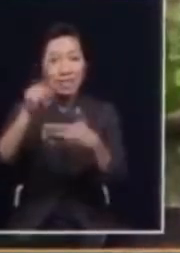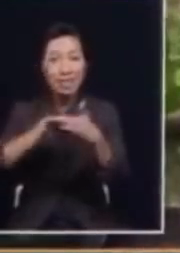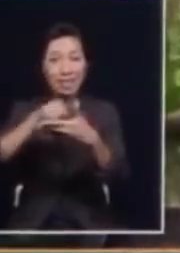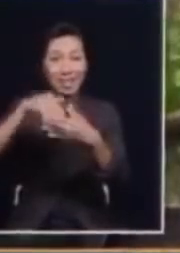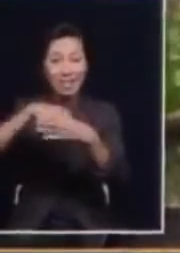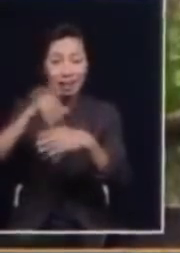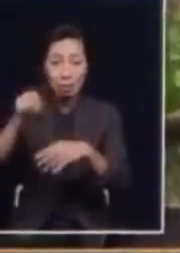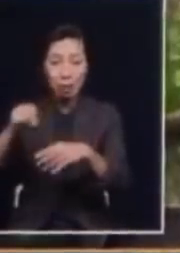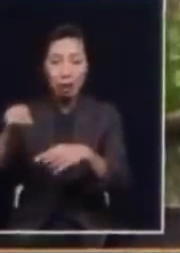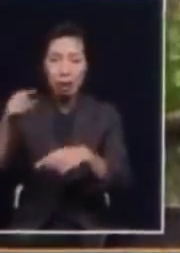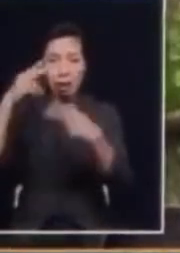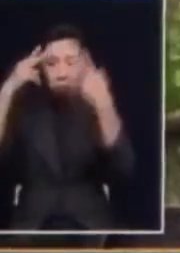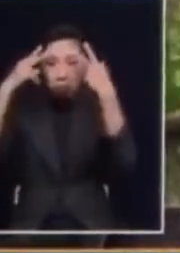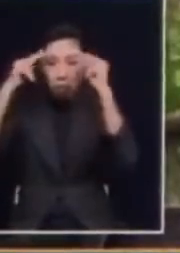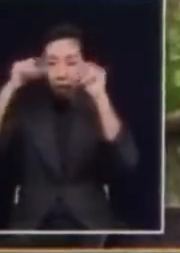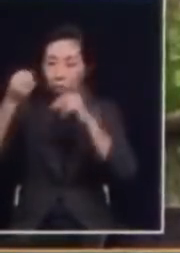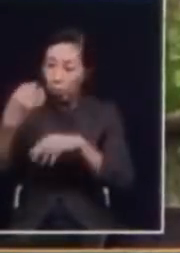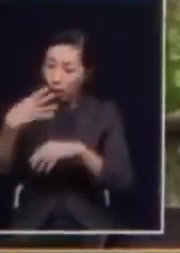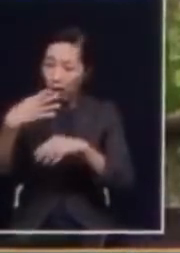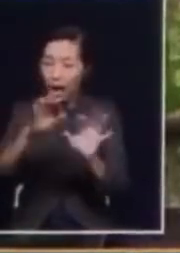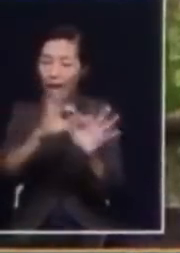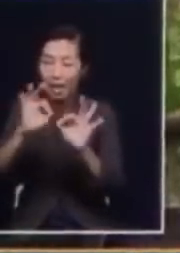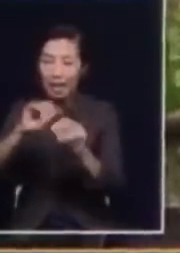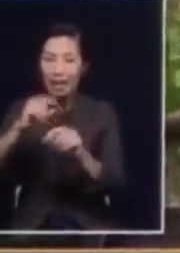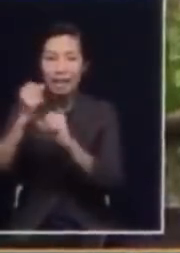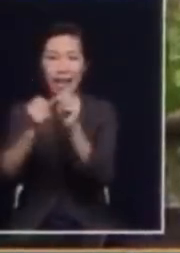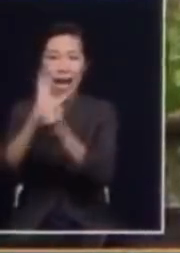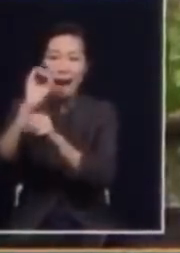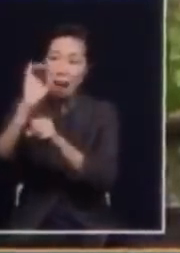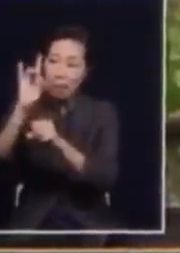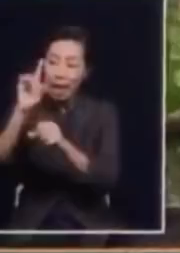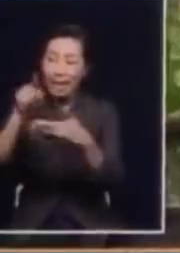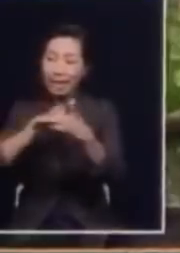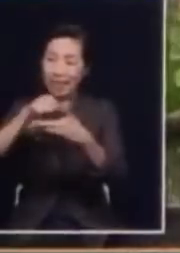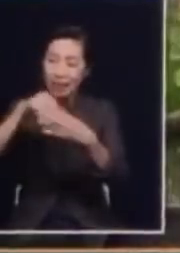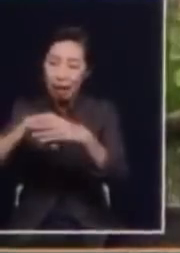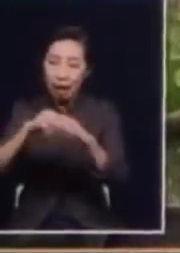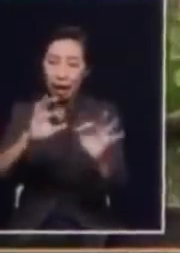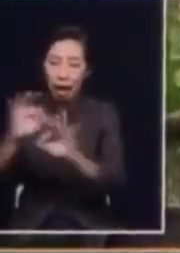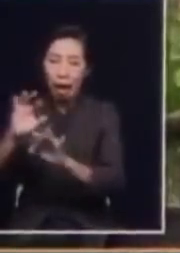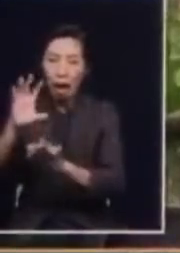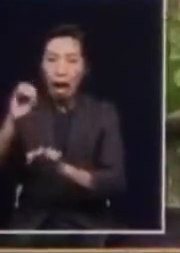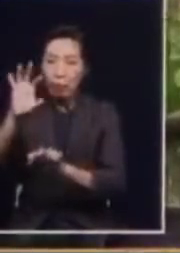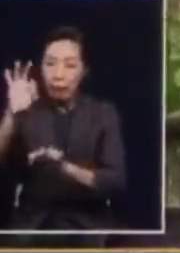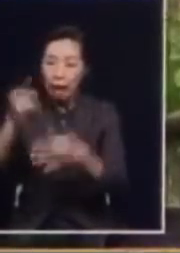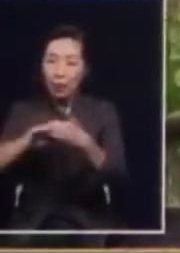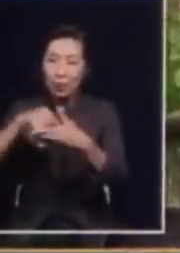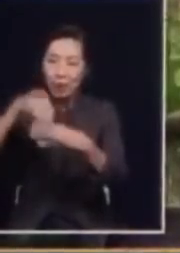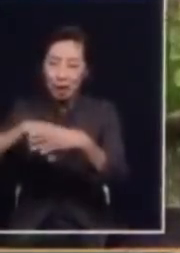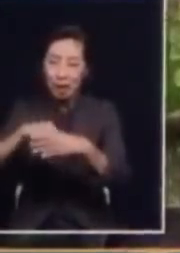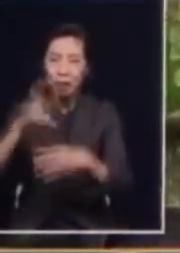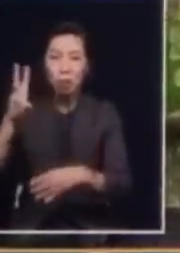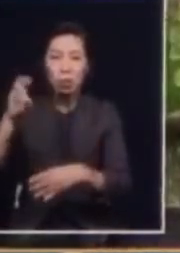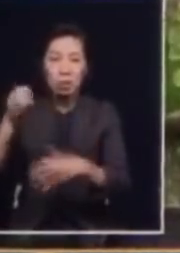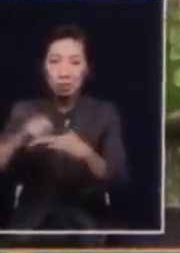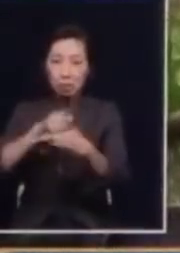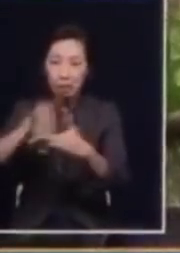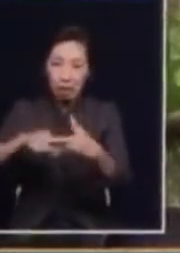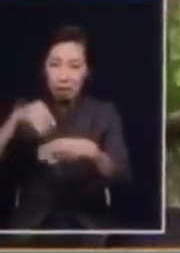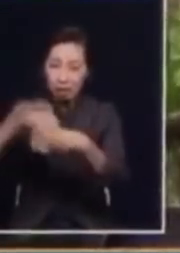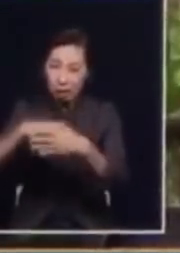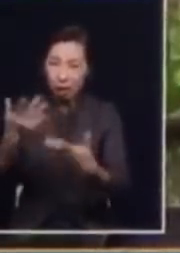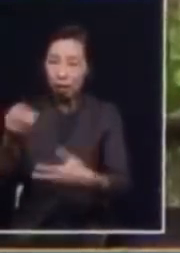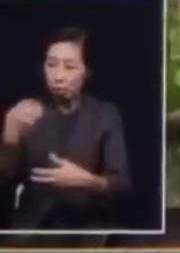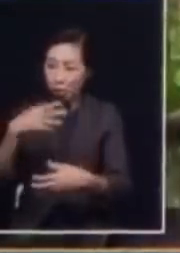เดี๋ยวก็จะพลาด58เลือกสัมภาษณ์59เลือก60เลือก นะแล้วก็ไปบอก61